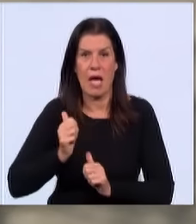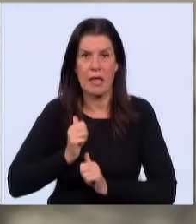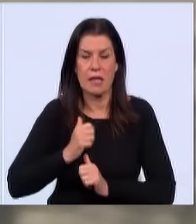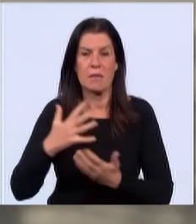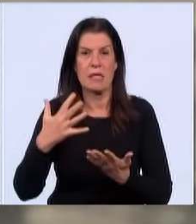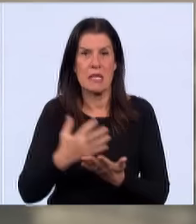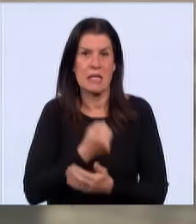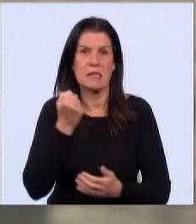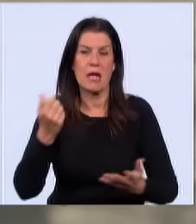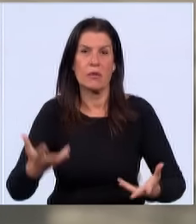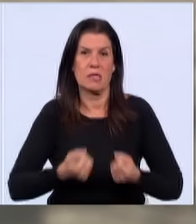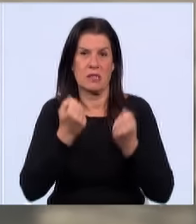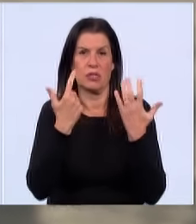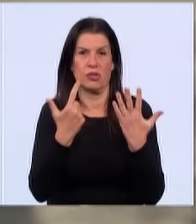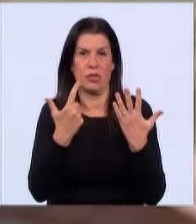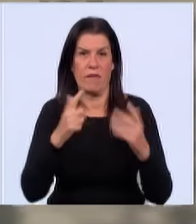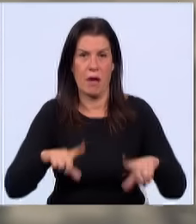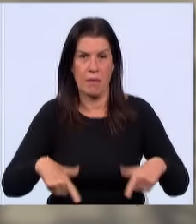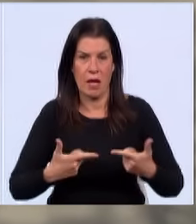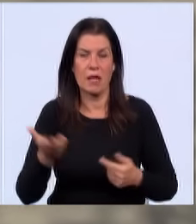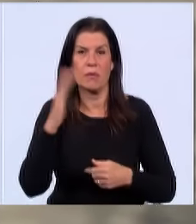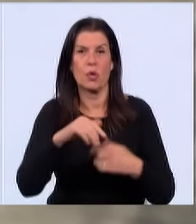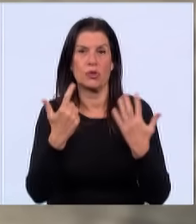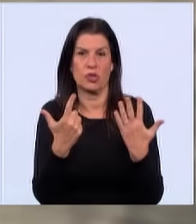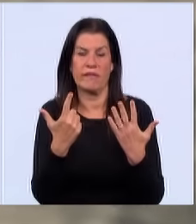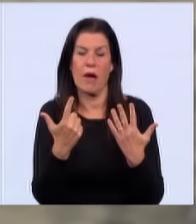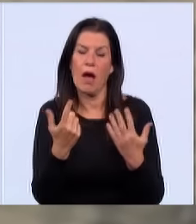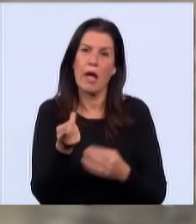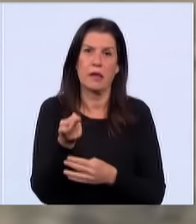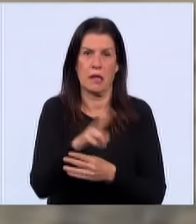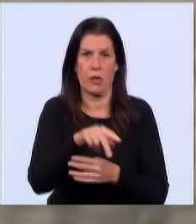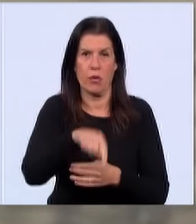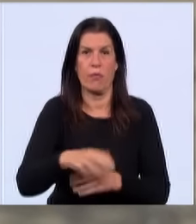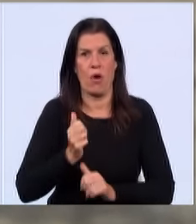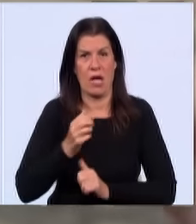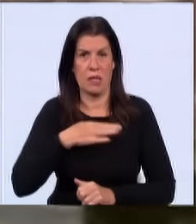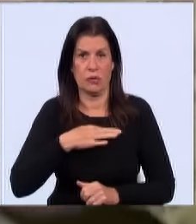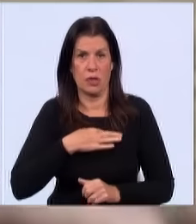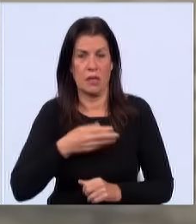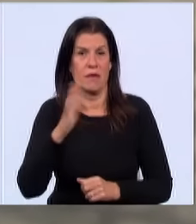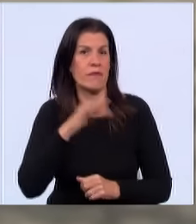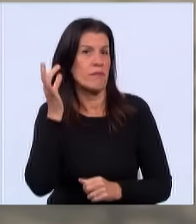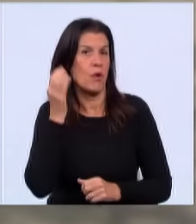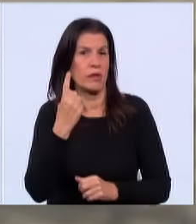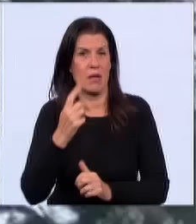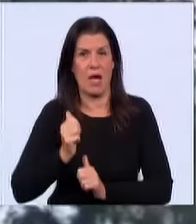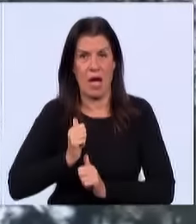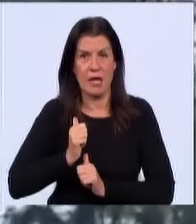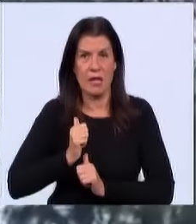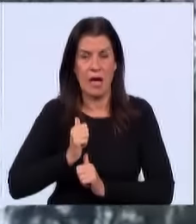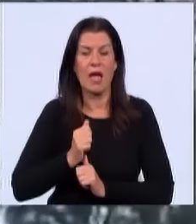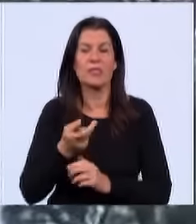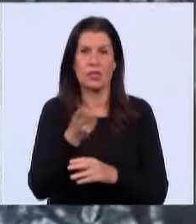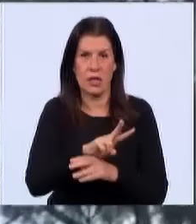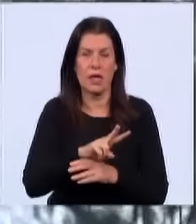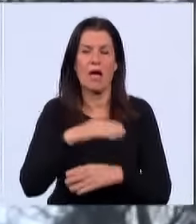ושבעה נפלו פה, נהרגו פה חיילים שלי. ועוד חיילת של 414 שנרגע פה תוך כדי הקרבות. זהו